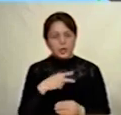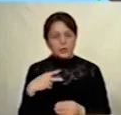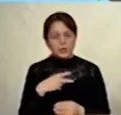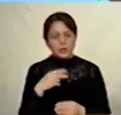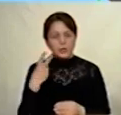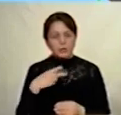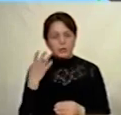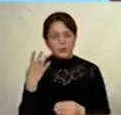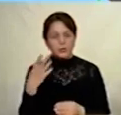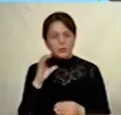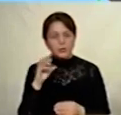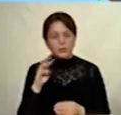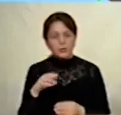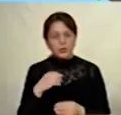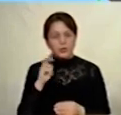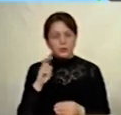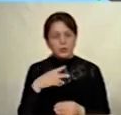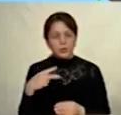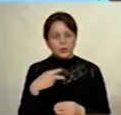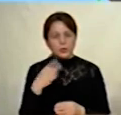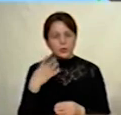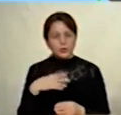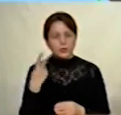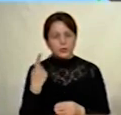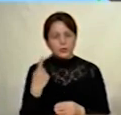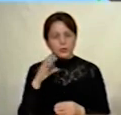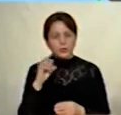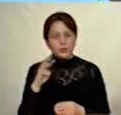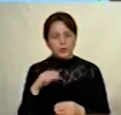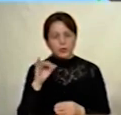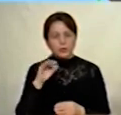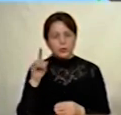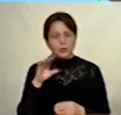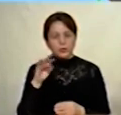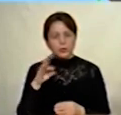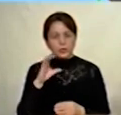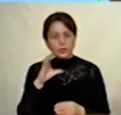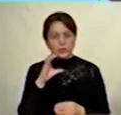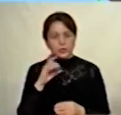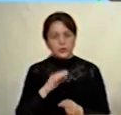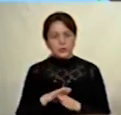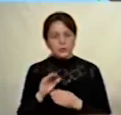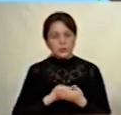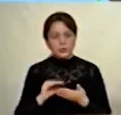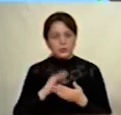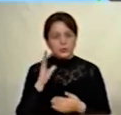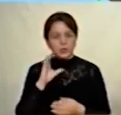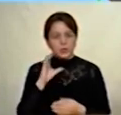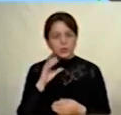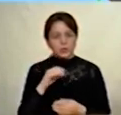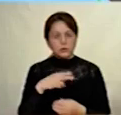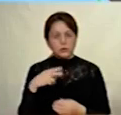24 cm, B teng 41 cm. Yuzini esa S harfi bilan belgilaymiz. S barobar A ko'paytiruv